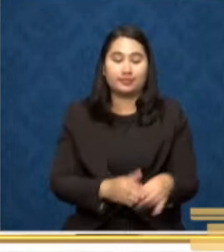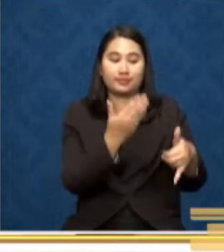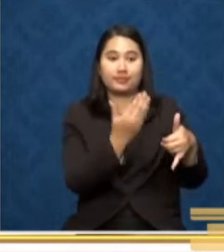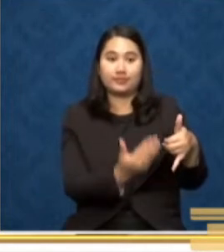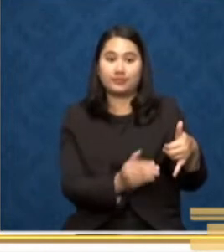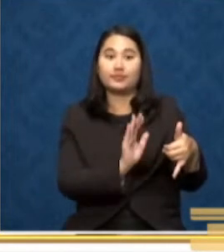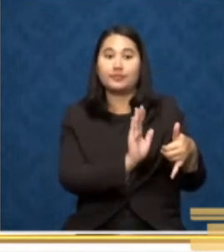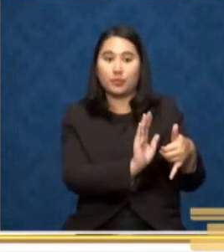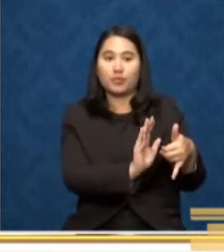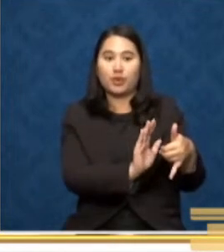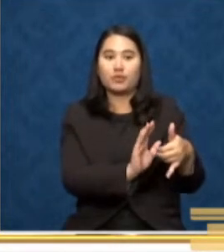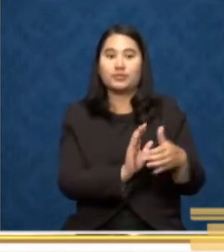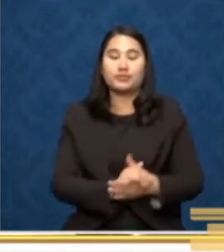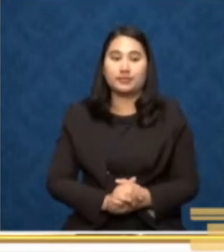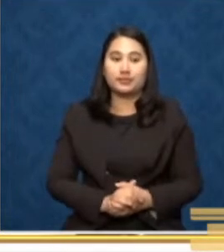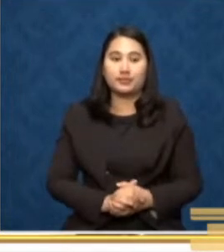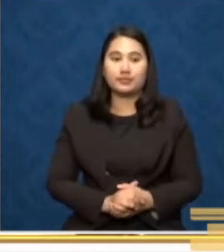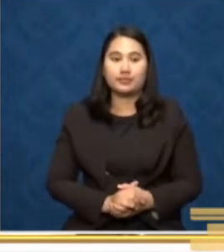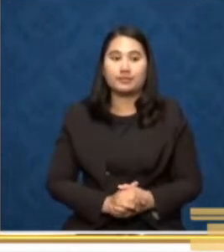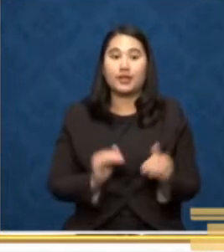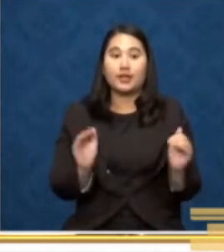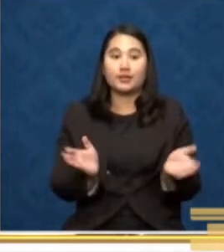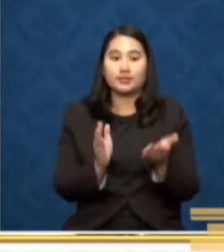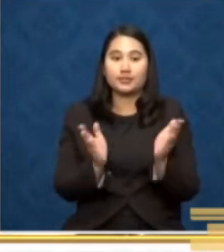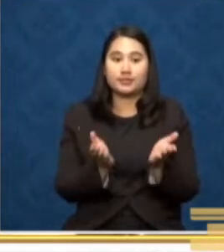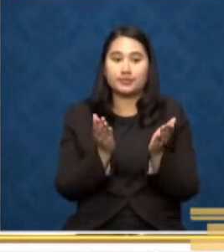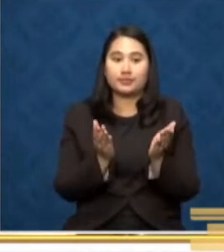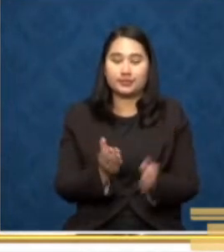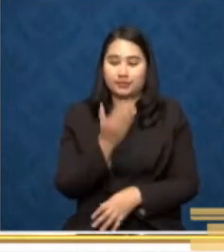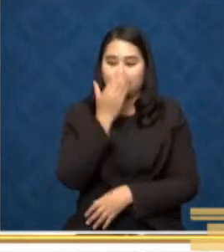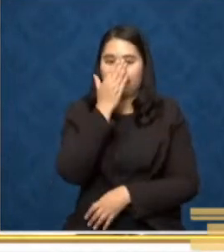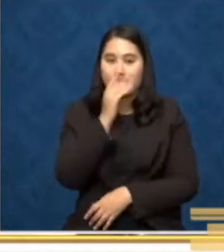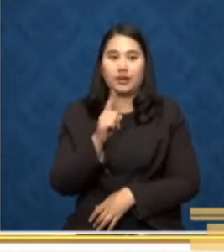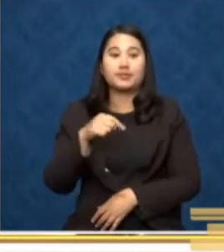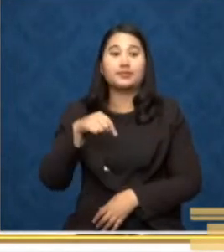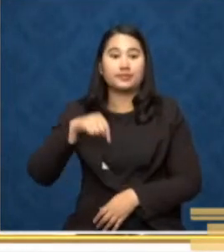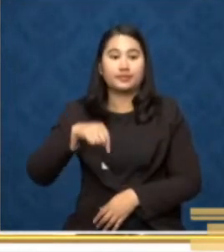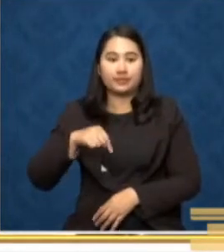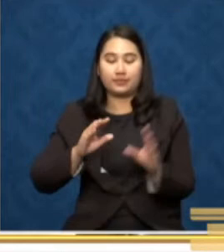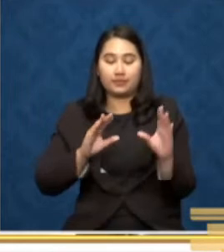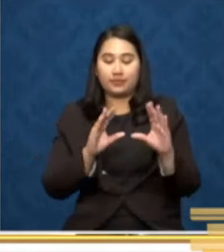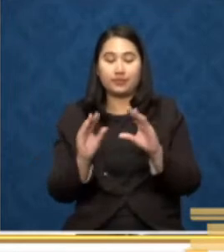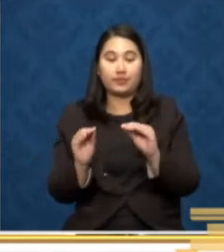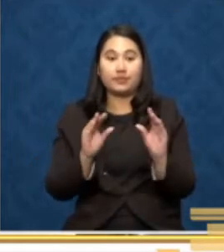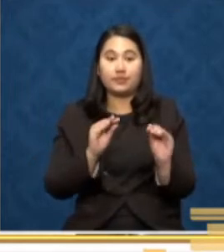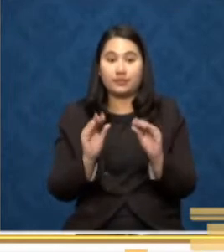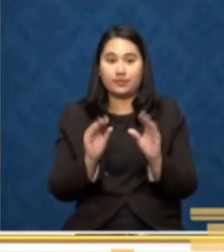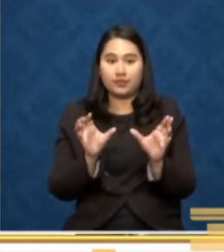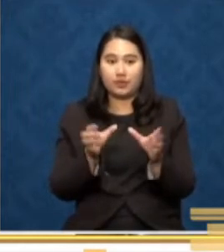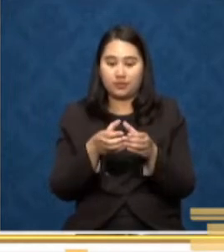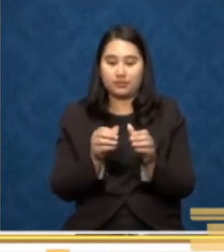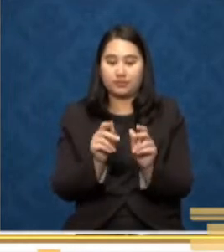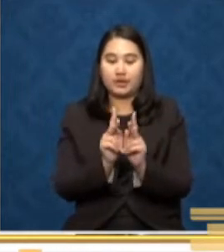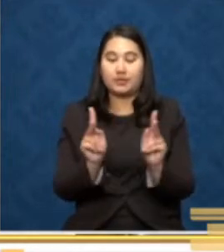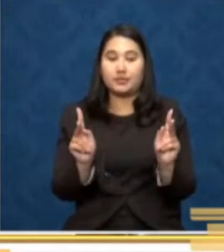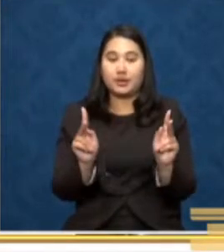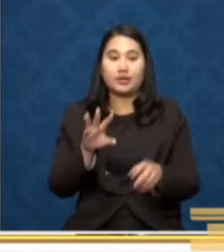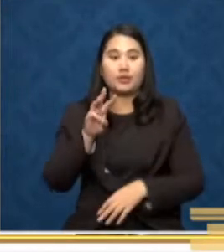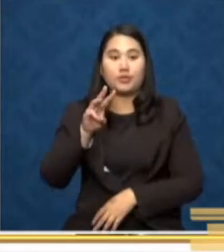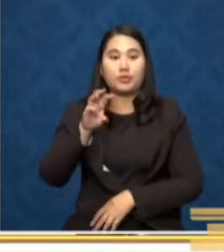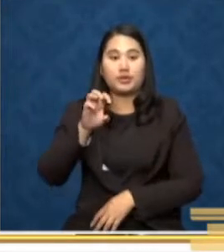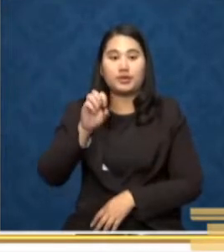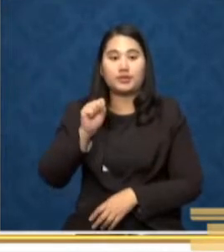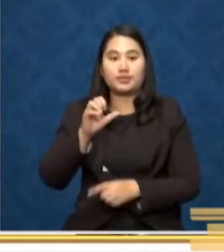ลศักดิ์ลีวาโมเพื่อให้สภาแห่งนี้ได้มีการตั้งคณะกรรมาธิการวิส